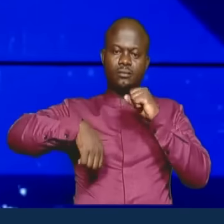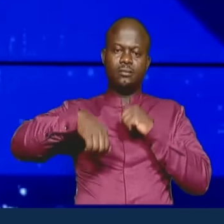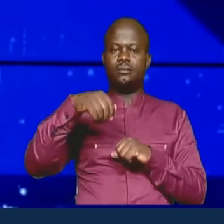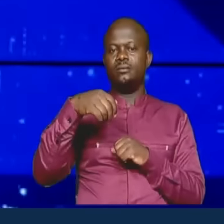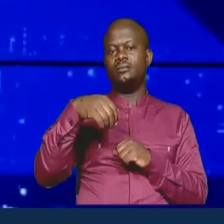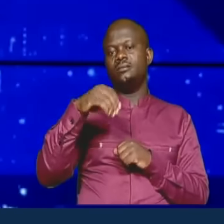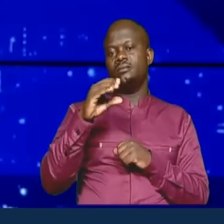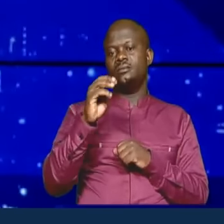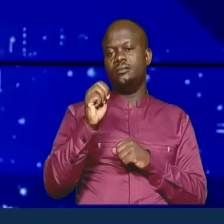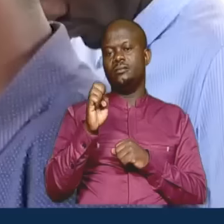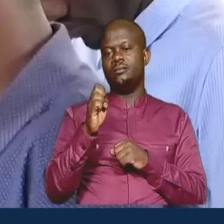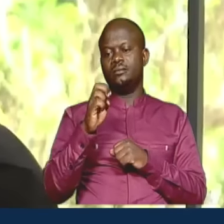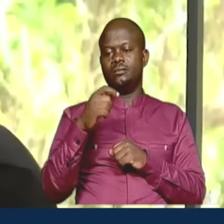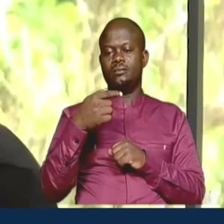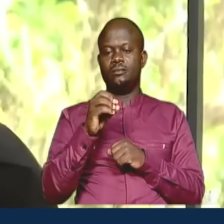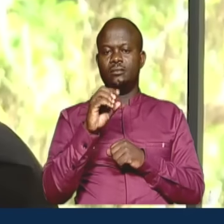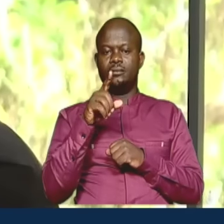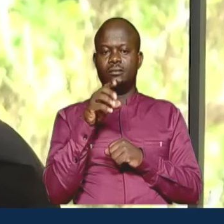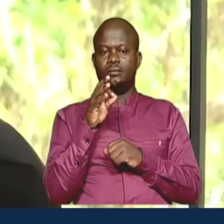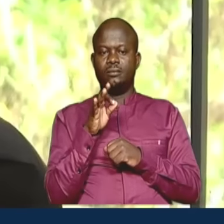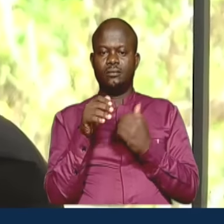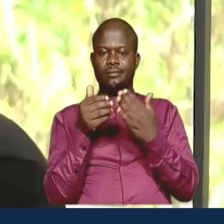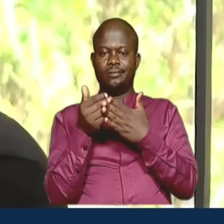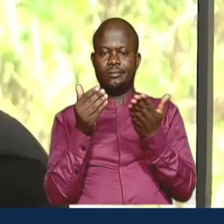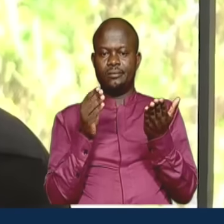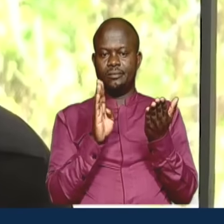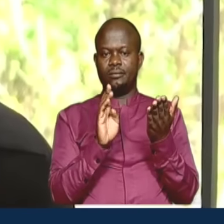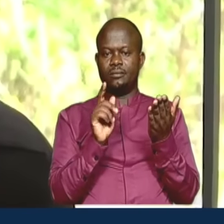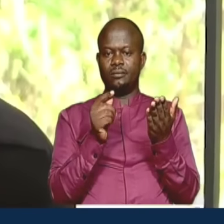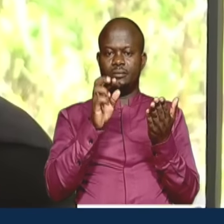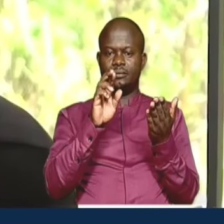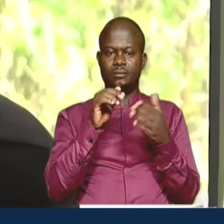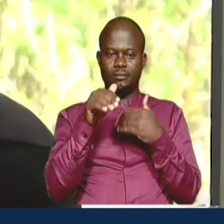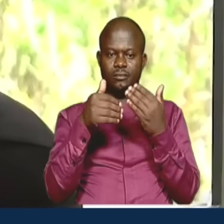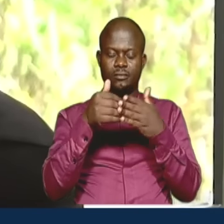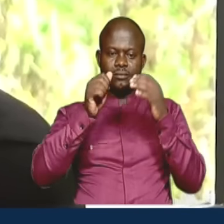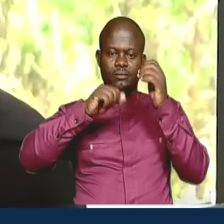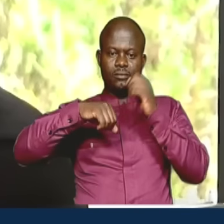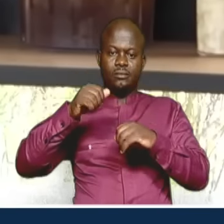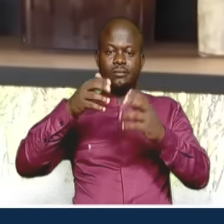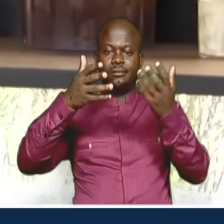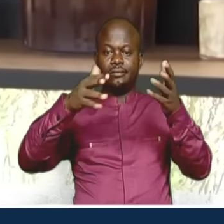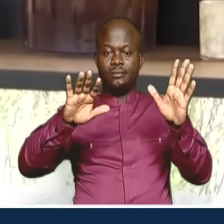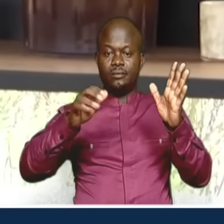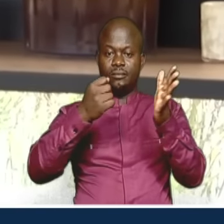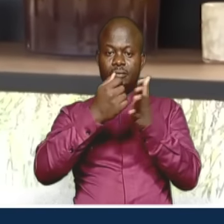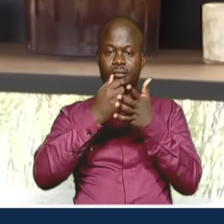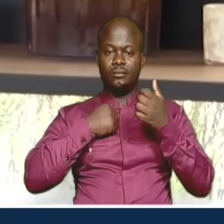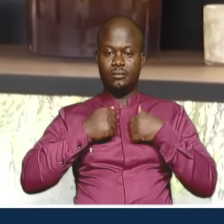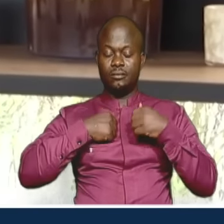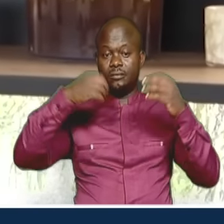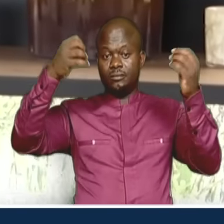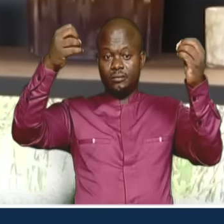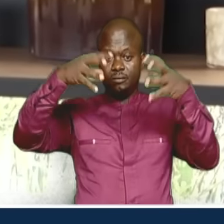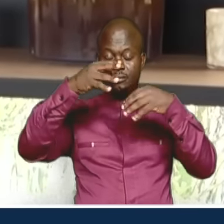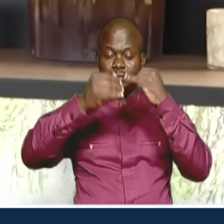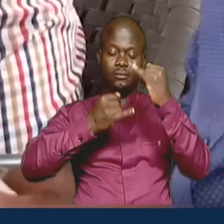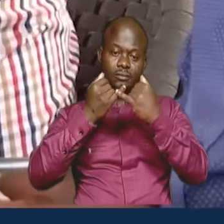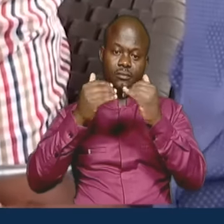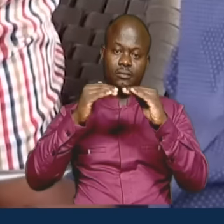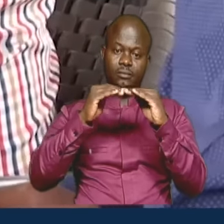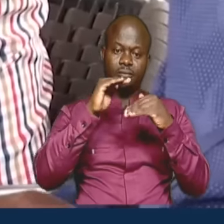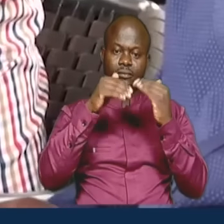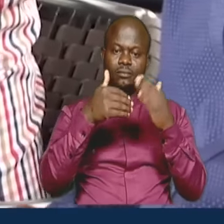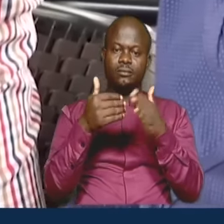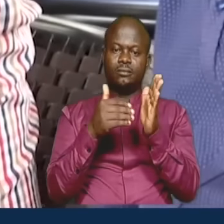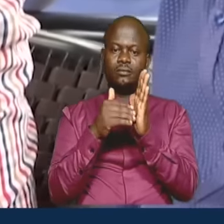Sime Golf akaba sanswe ari numuyobozi wa BPR akaba avuga ko irushanwa rimaze gutuma u Rwanda rugaragara ku rwanda mpuzamahanga ndetse yewe